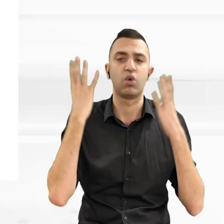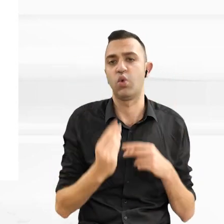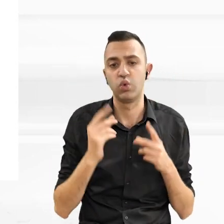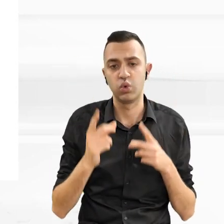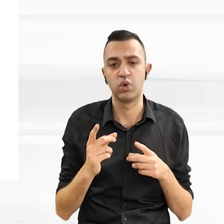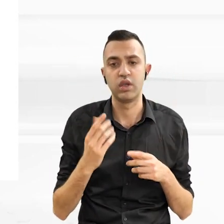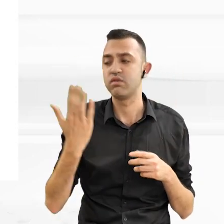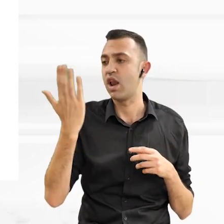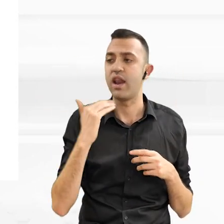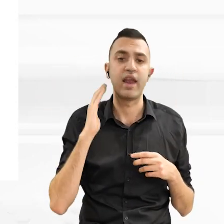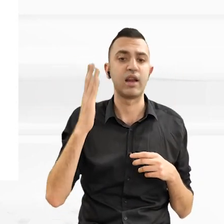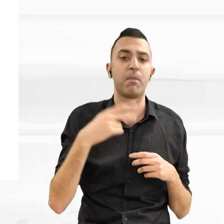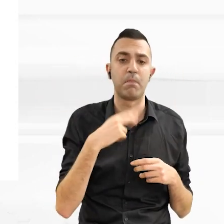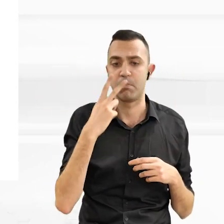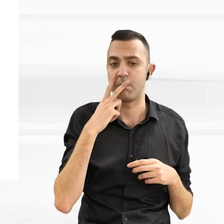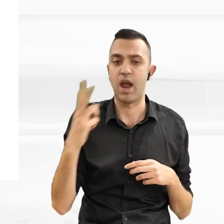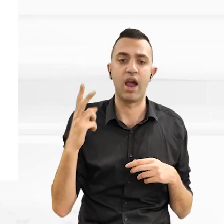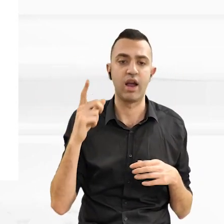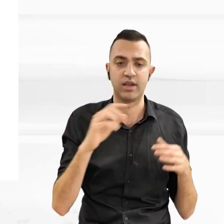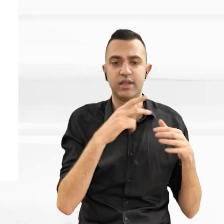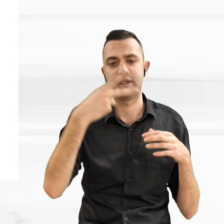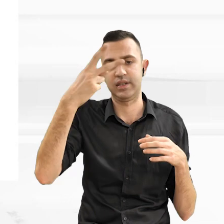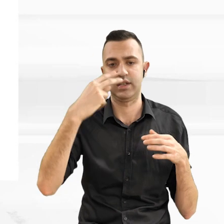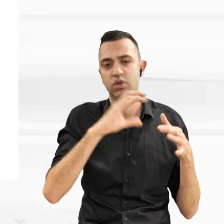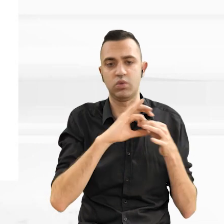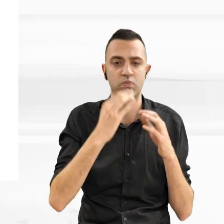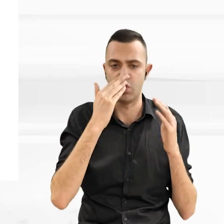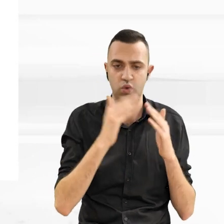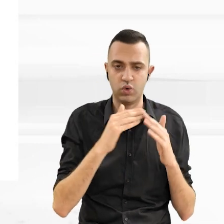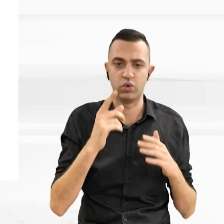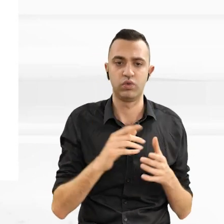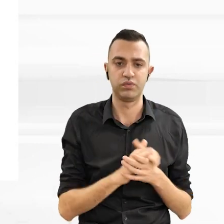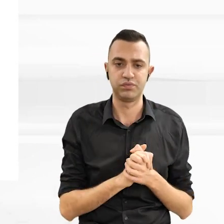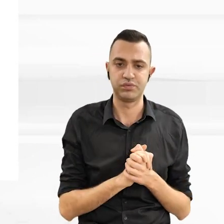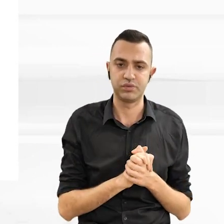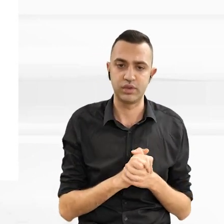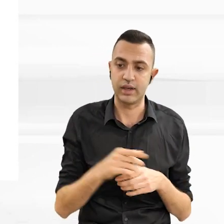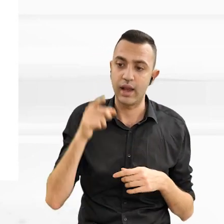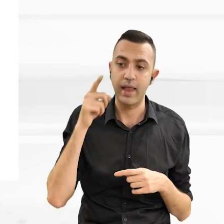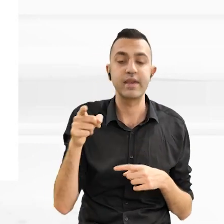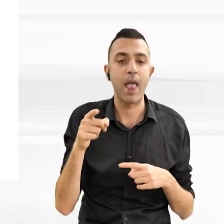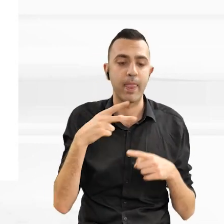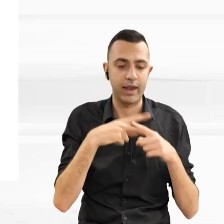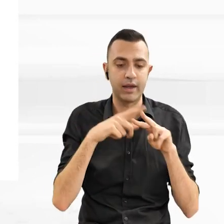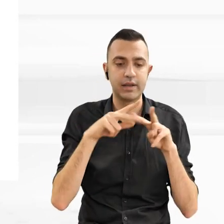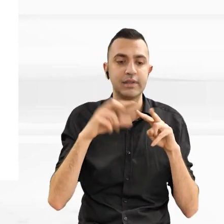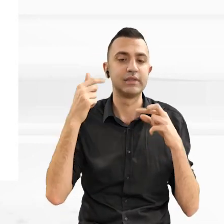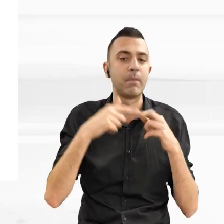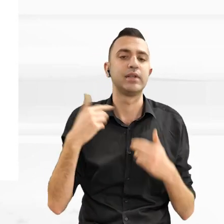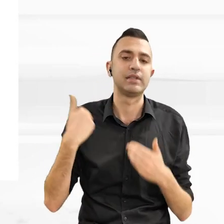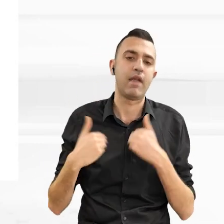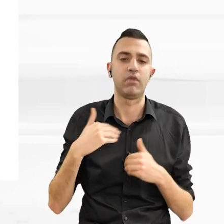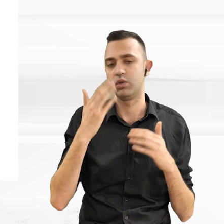Gelene gidene bakar beyit Bu anlamda arkadaşlar seçenekleriniz e bakalım sen zamiriyle sevgili kastedilmiştir